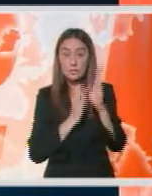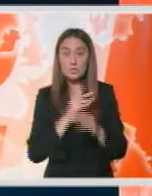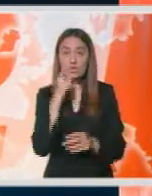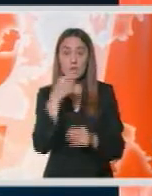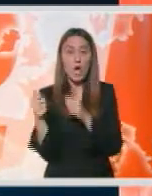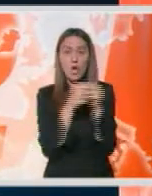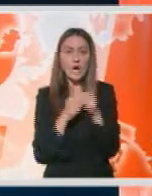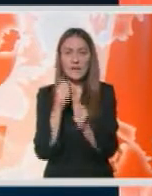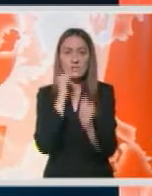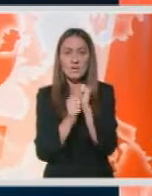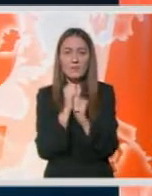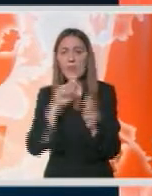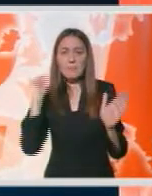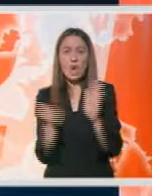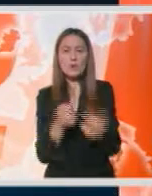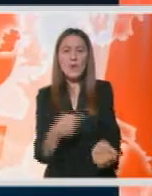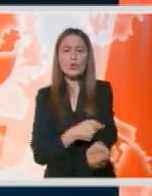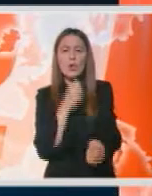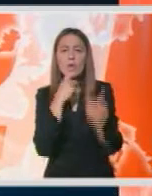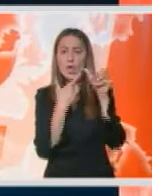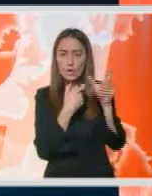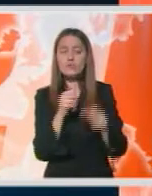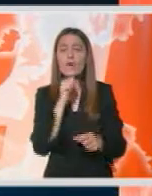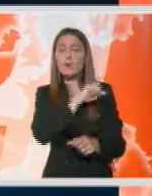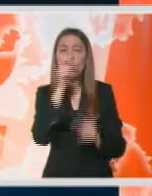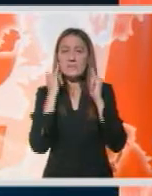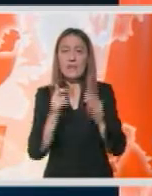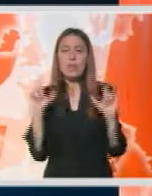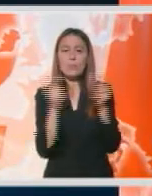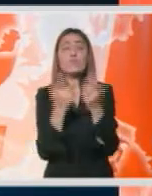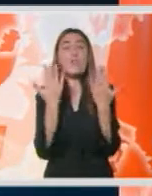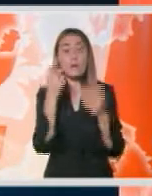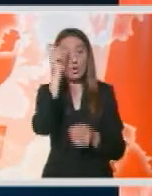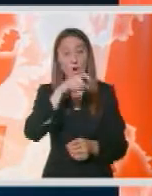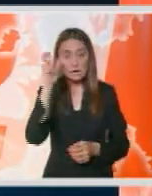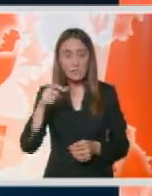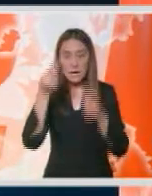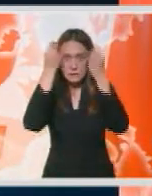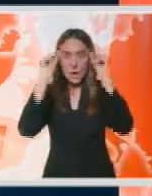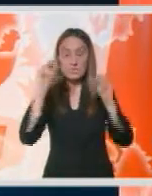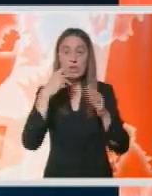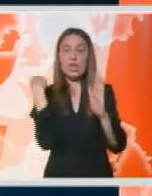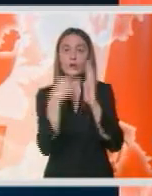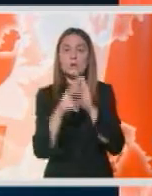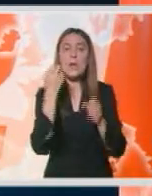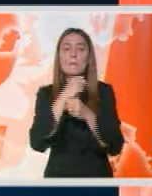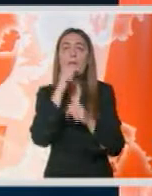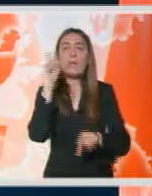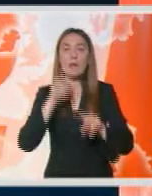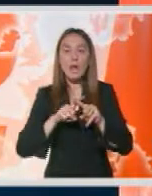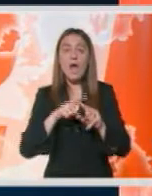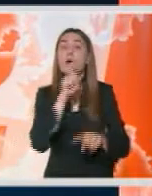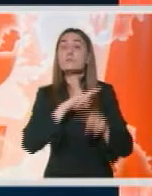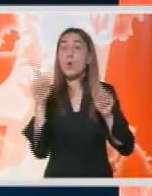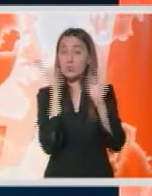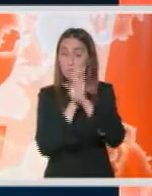za organizovani kriminal, prodaju droge i oružja, i do sada je uhapšeno nekoliko osoba. Saopštilo je tužilaštvo BiH.